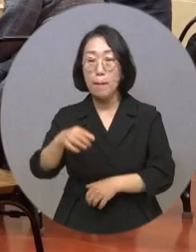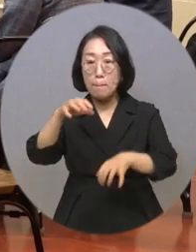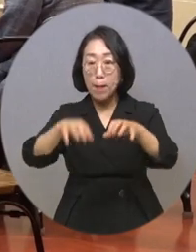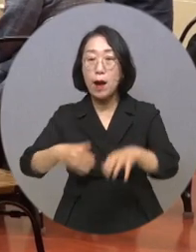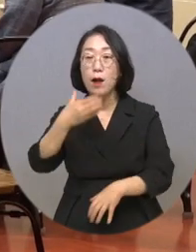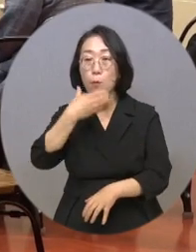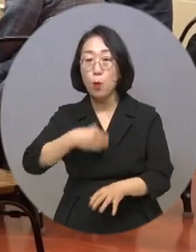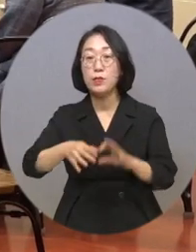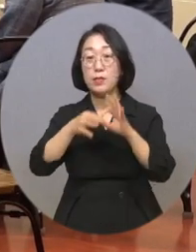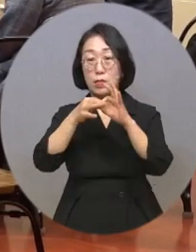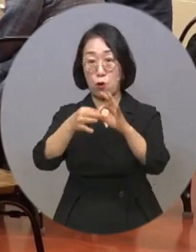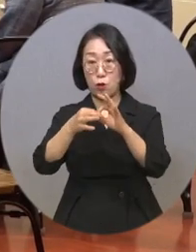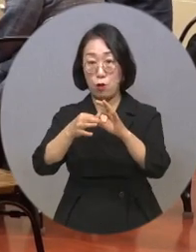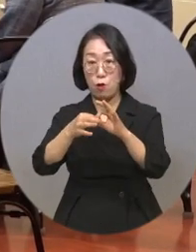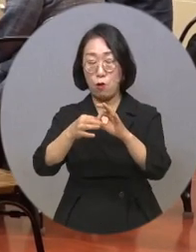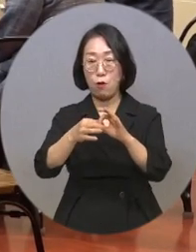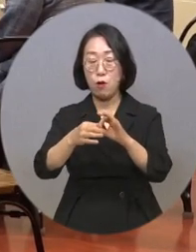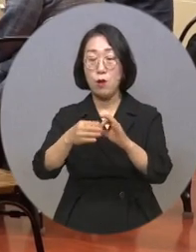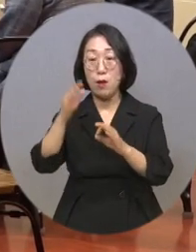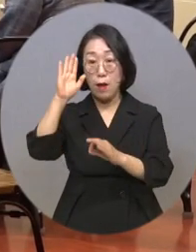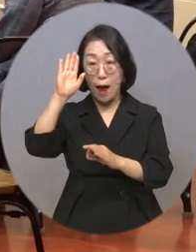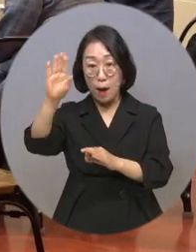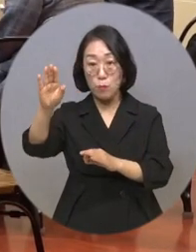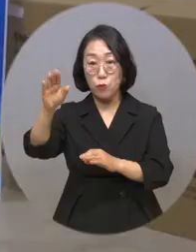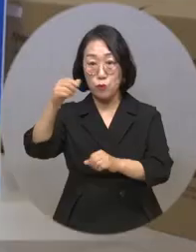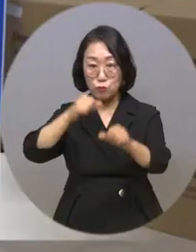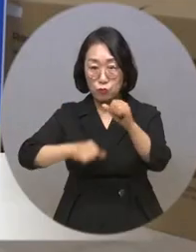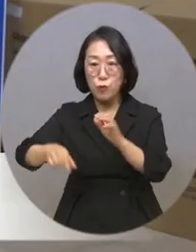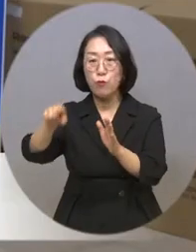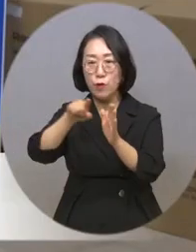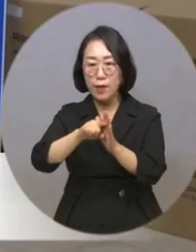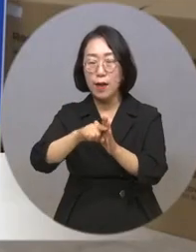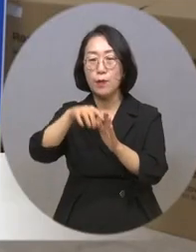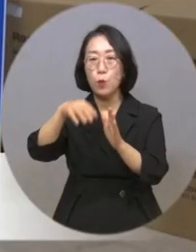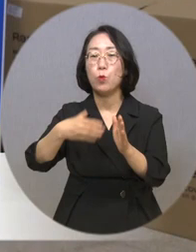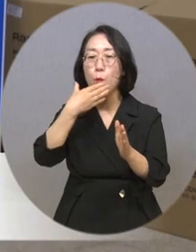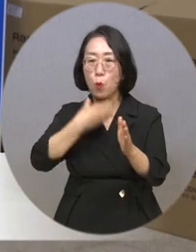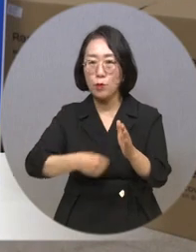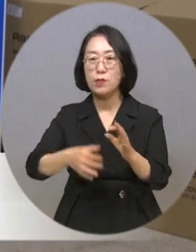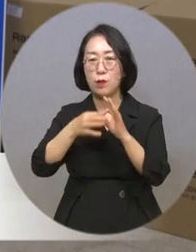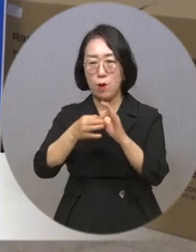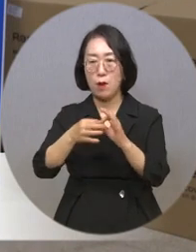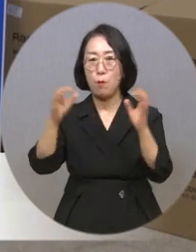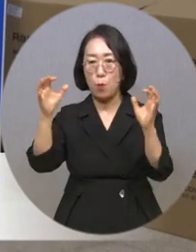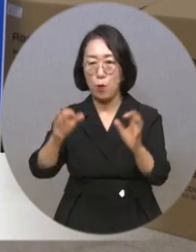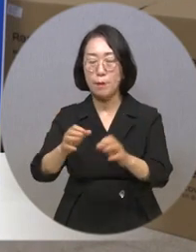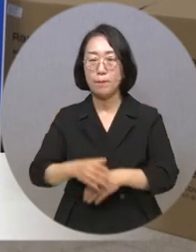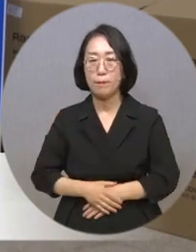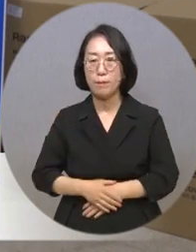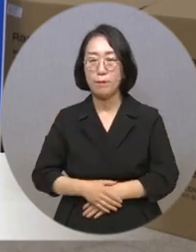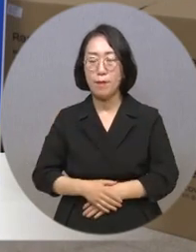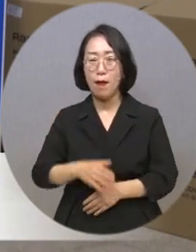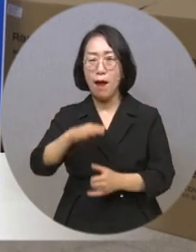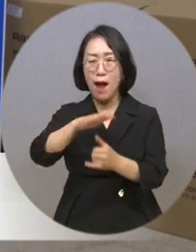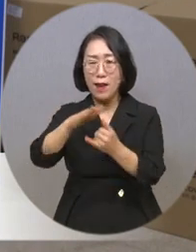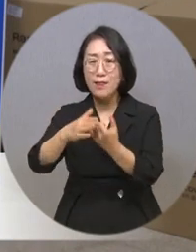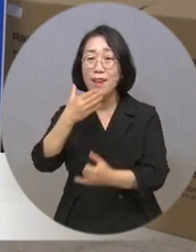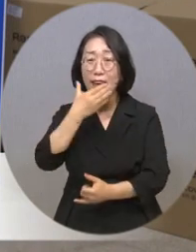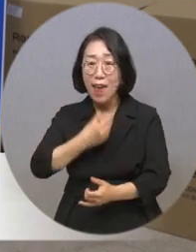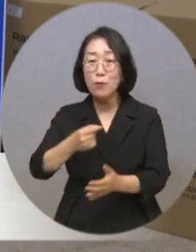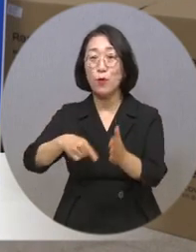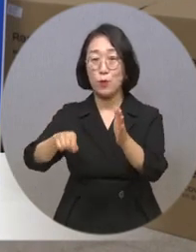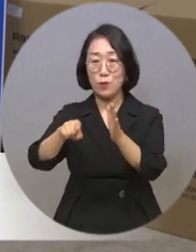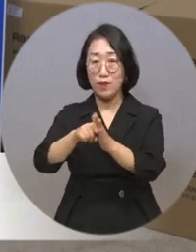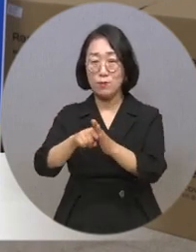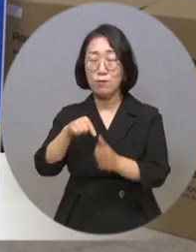연계한 다음 세대를 위한 프로그램이 진행됩니다. 행복한 아이들이 되려면 정말 행복이